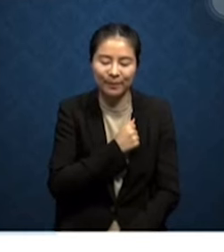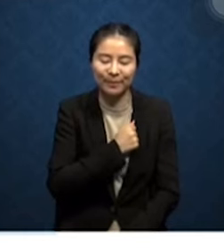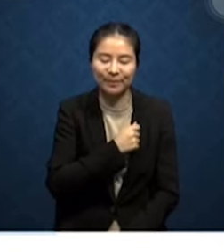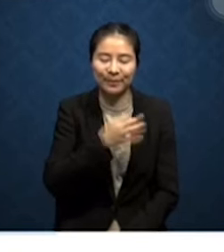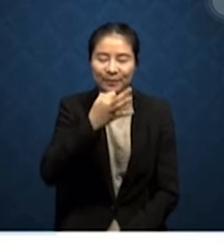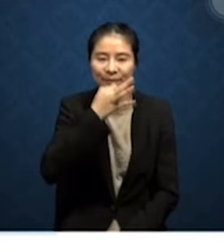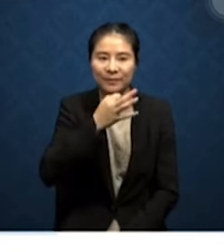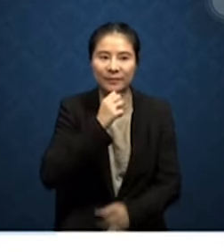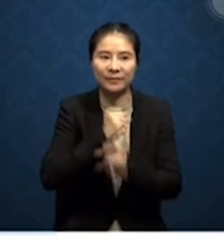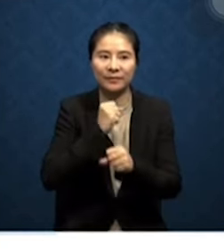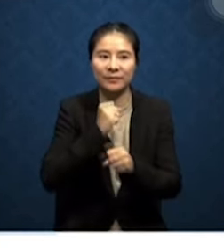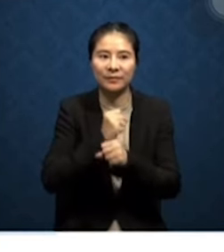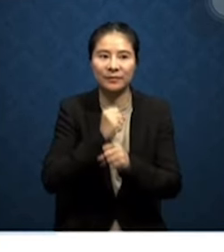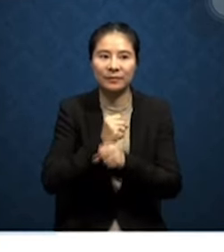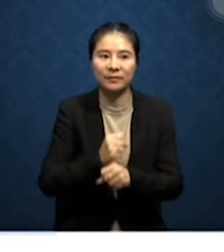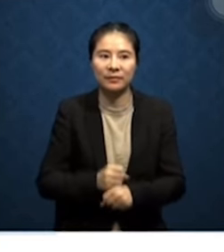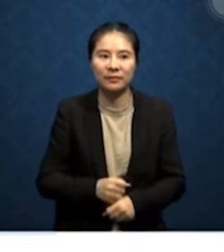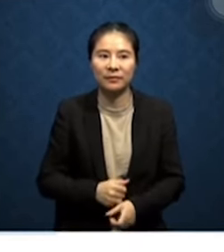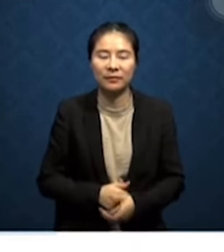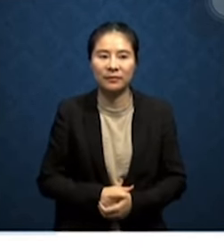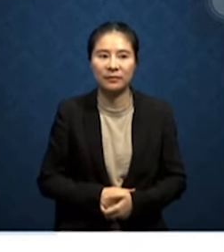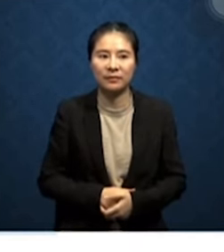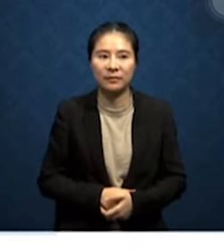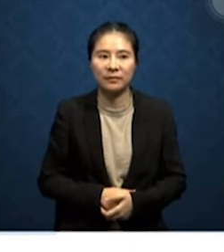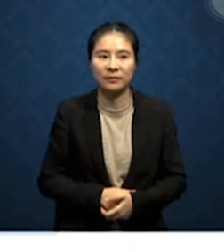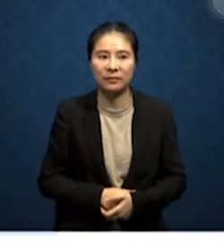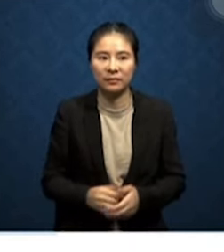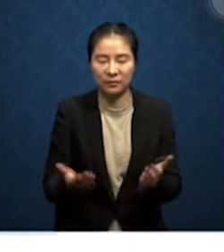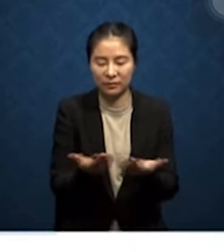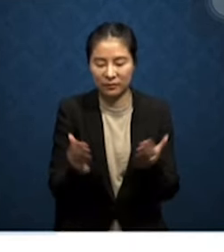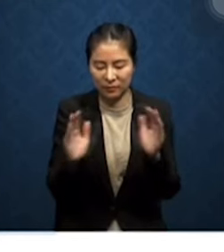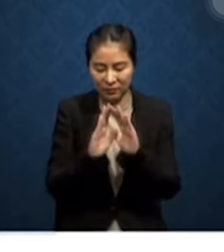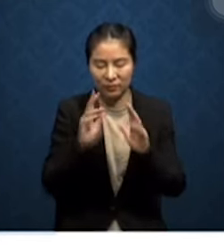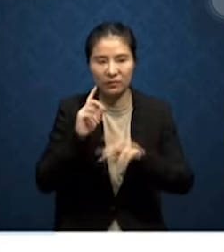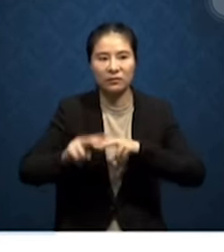ดูแลในอาชีพที่ต้องดูแลครอบครัว